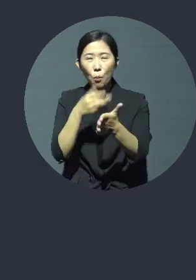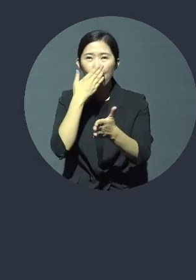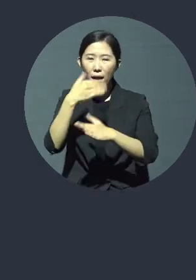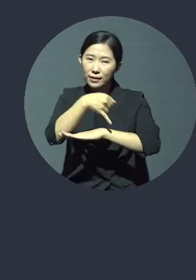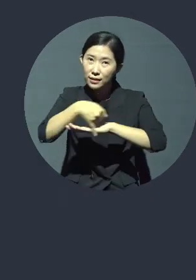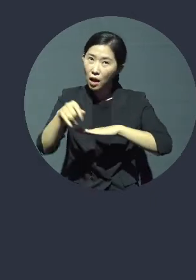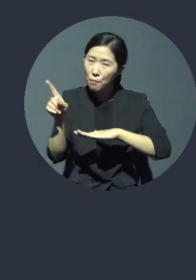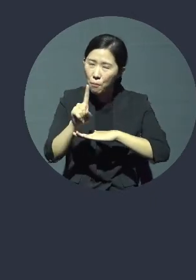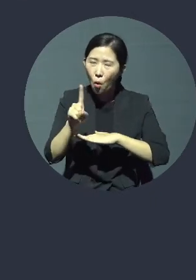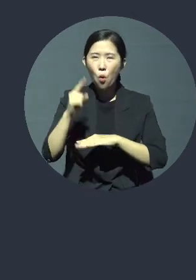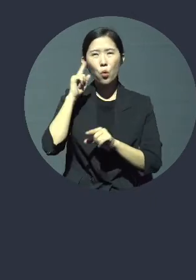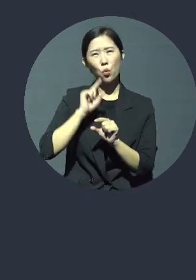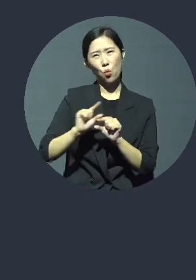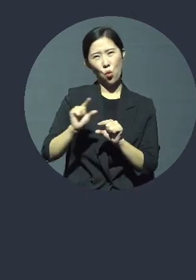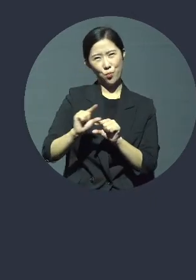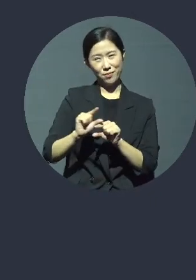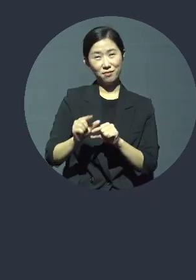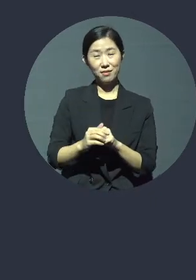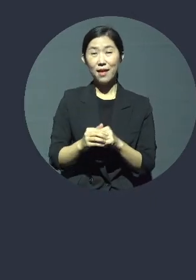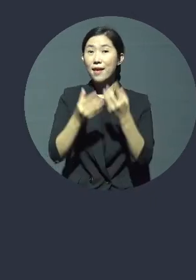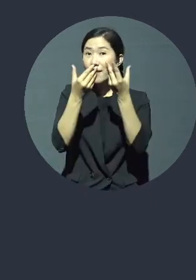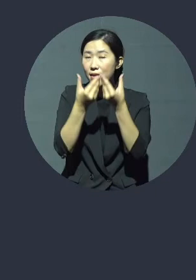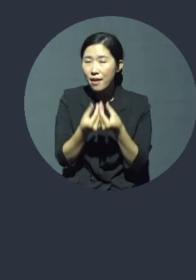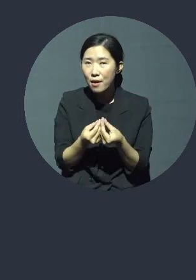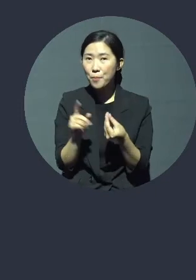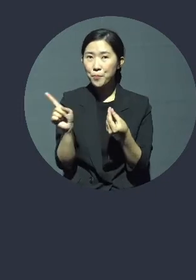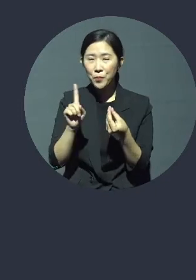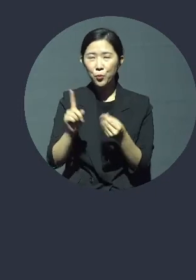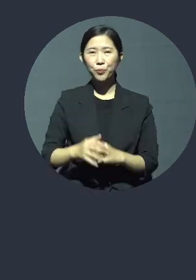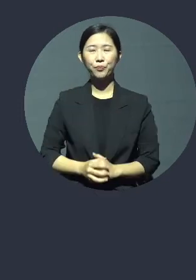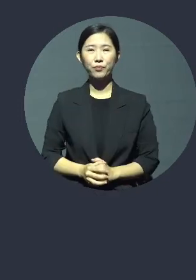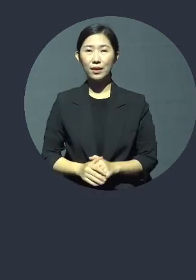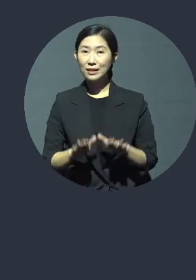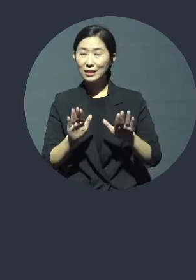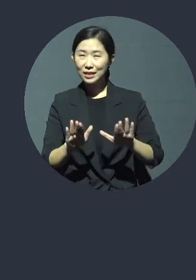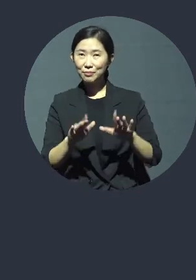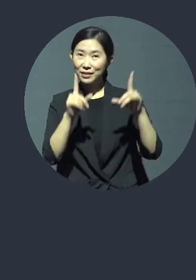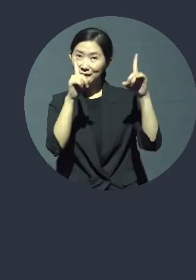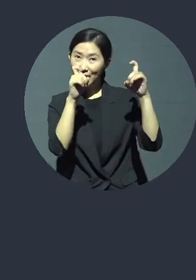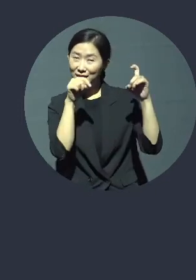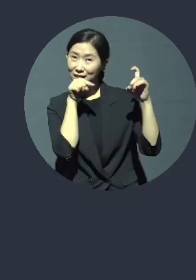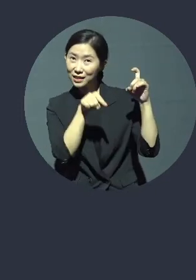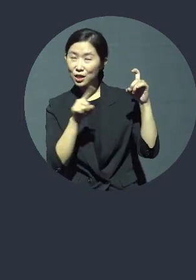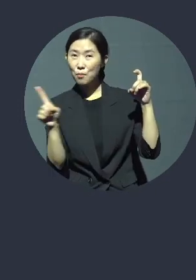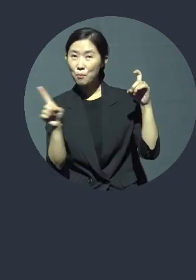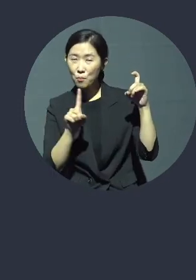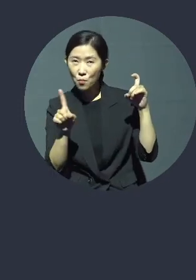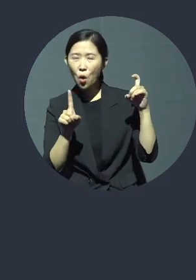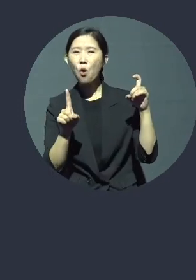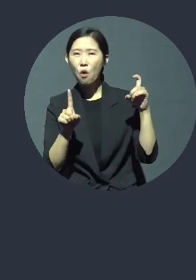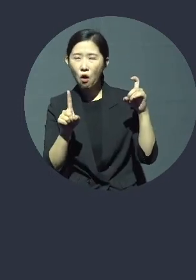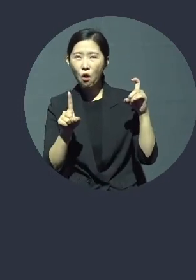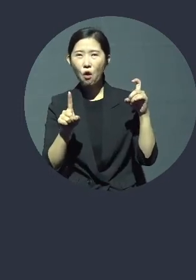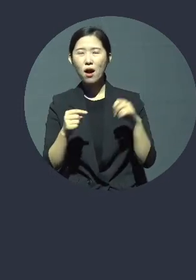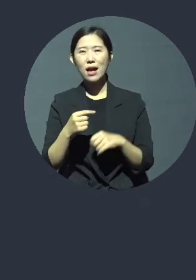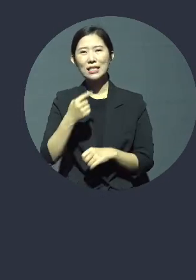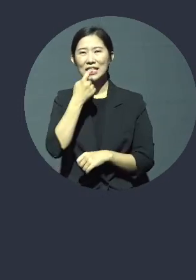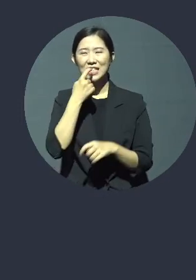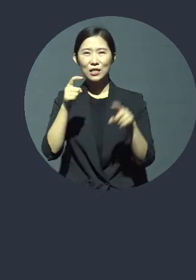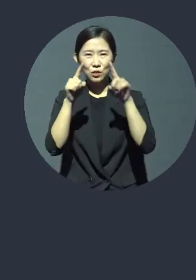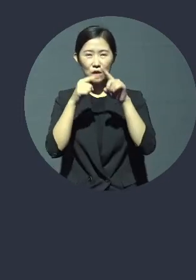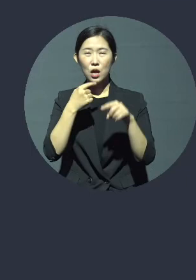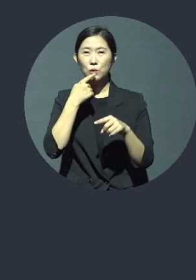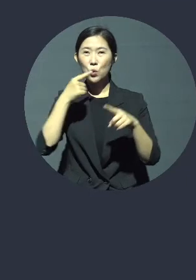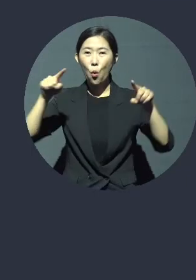한 가지 예를 소개해드리겠습니다. 이 보시는 그 이미지는 TV 이코 패키지 프로젝트인데요.